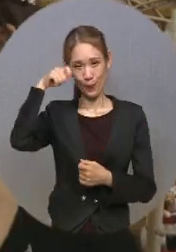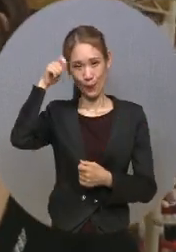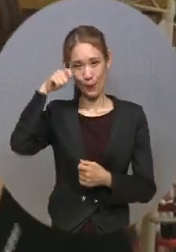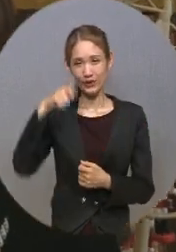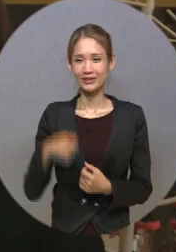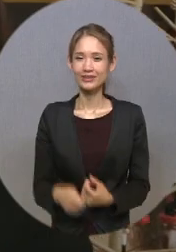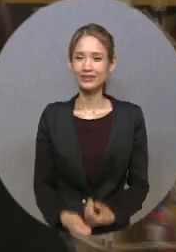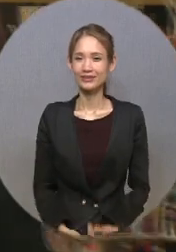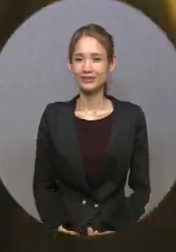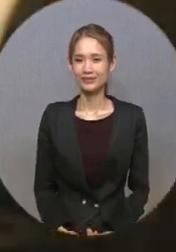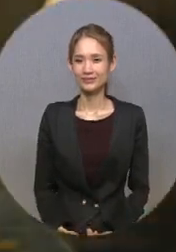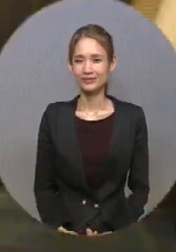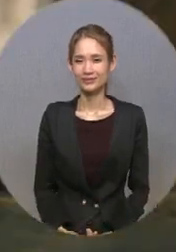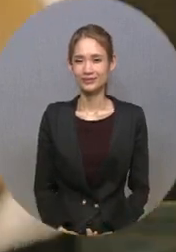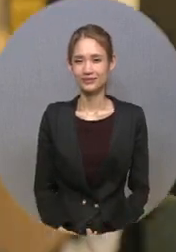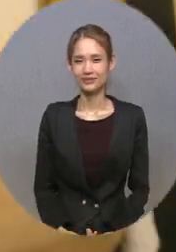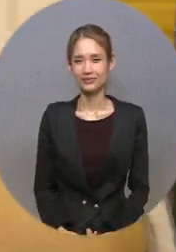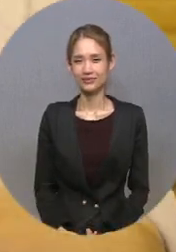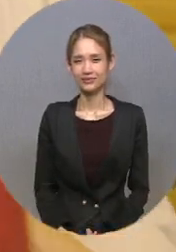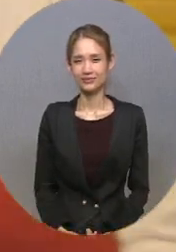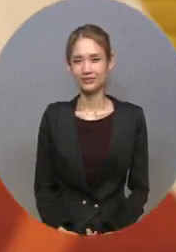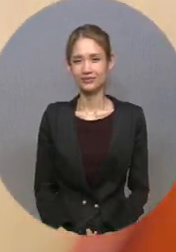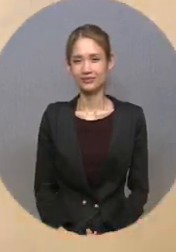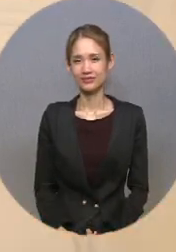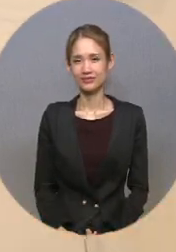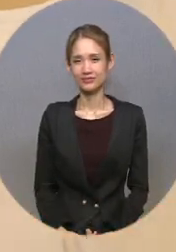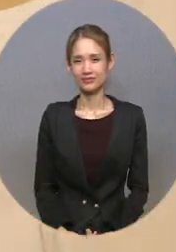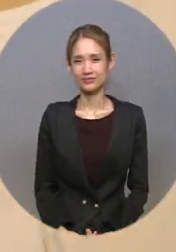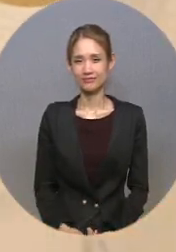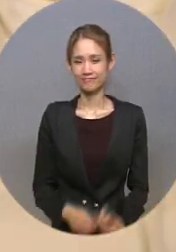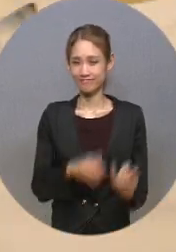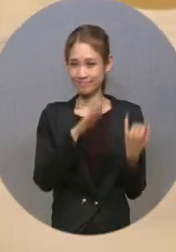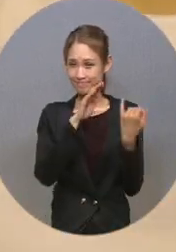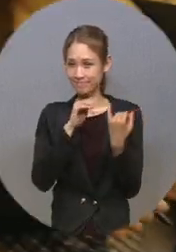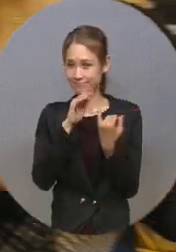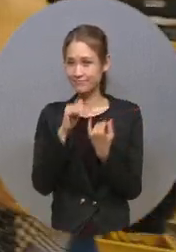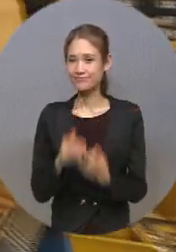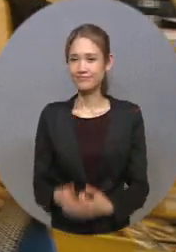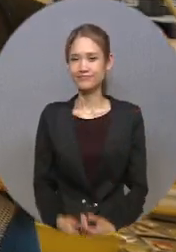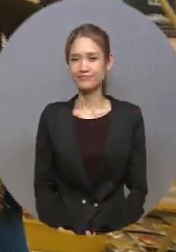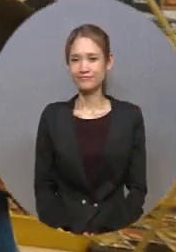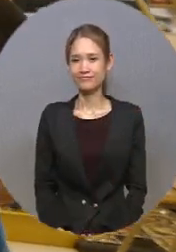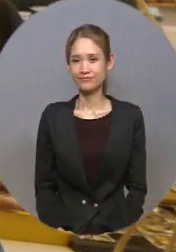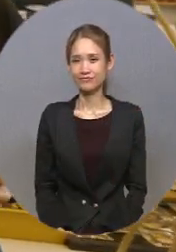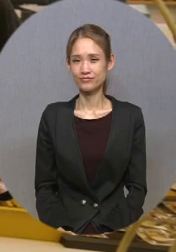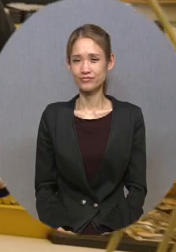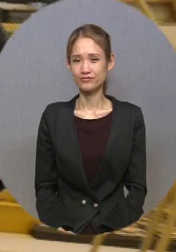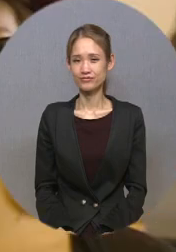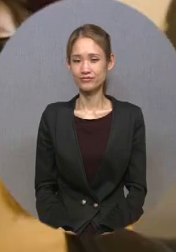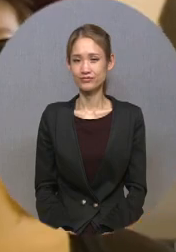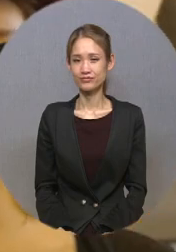모자예요. 이런 거 생존이 없는 거. 좀 봐요. 자, 일로 와봐. 추려. 오, 예쁘실 것 같아요.